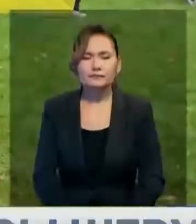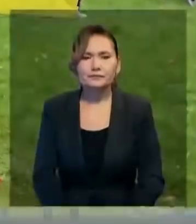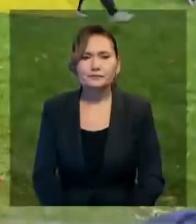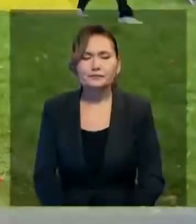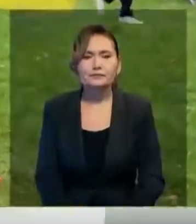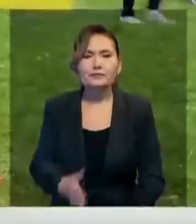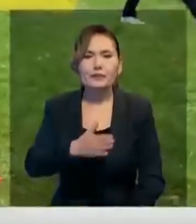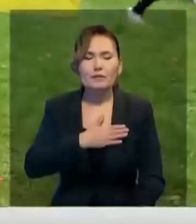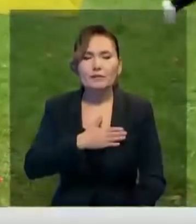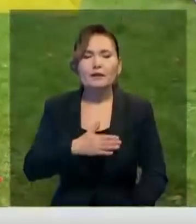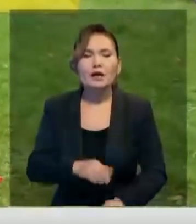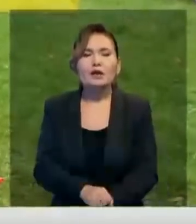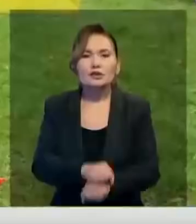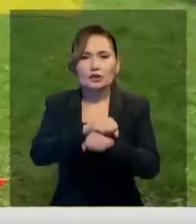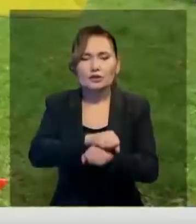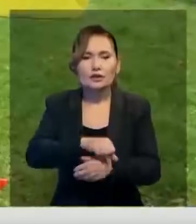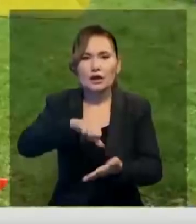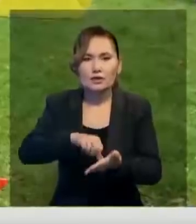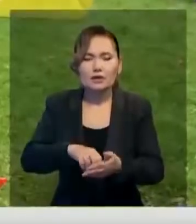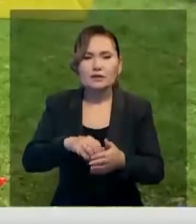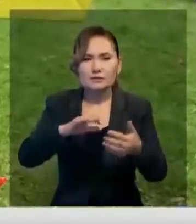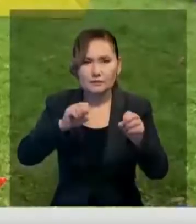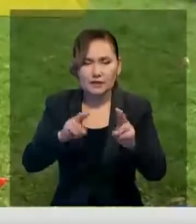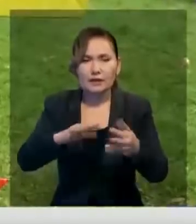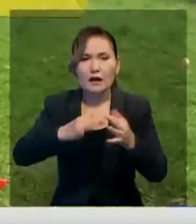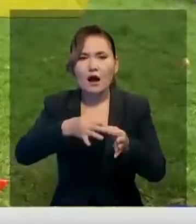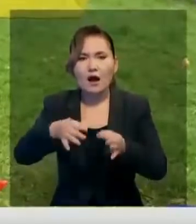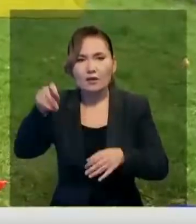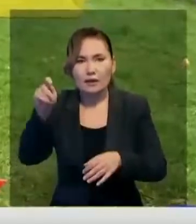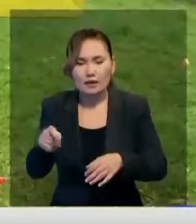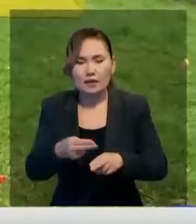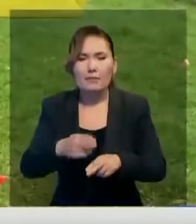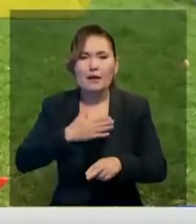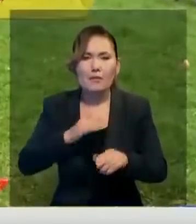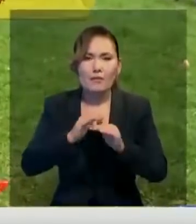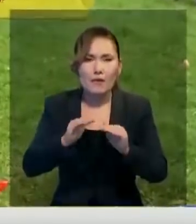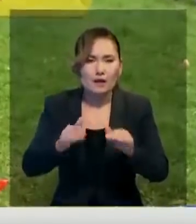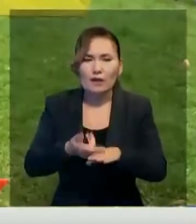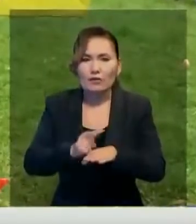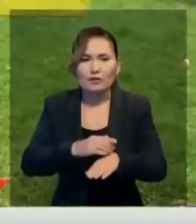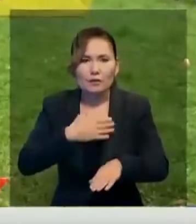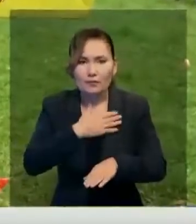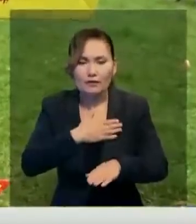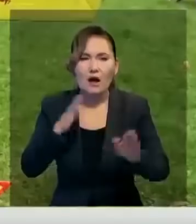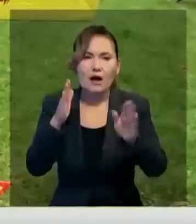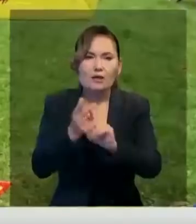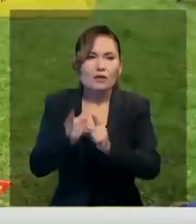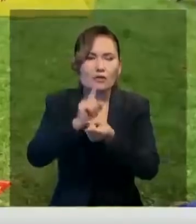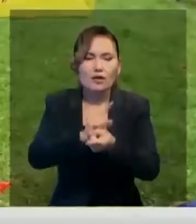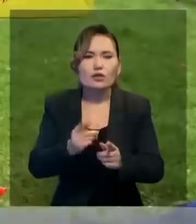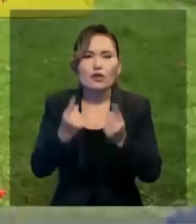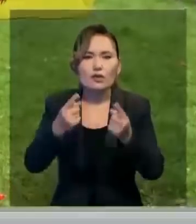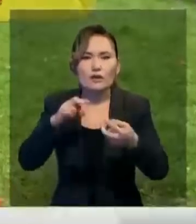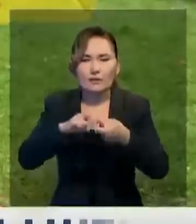Мен шеруге қатысу үшін ауылдан әдейі келдім. Себебі балаларымның болашағына алаңдаймын. Климаттың өзгеру үлкен мәселе.